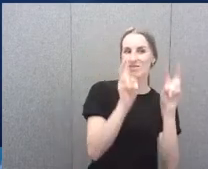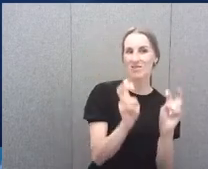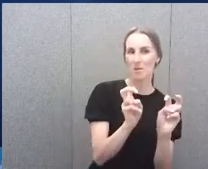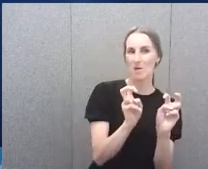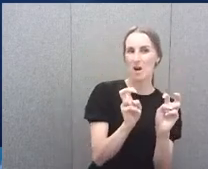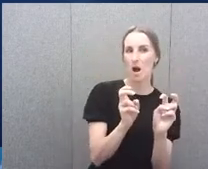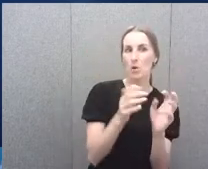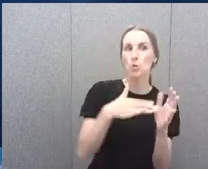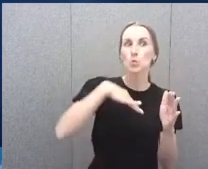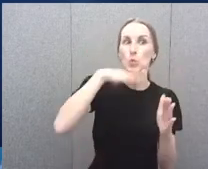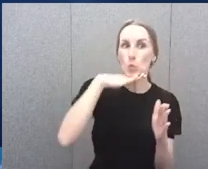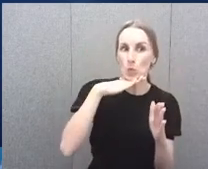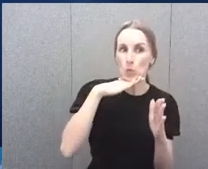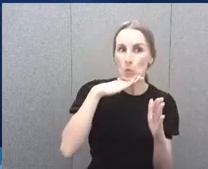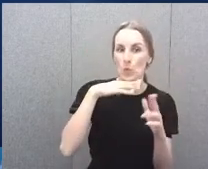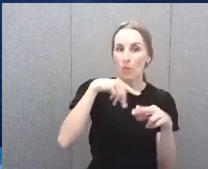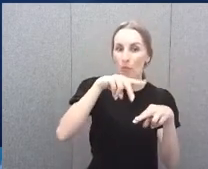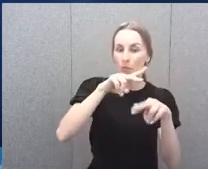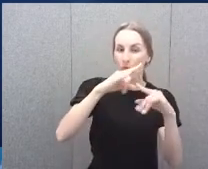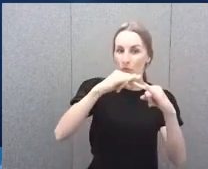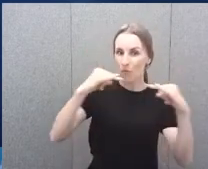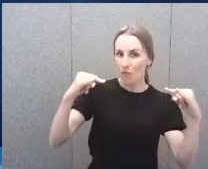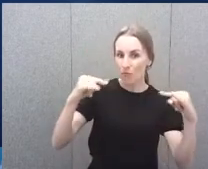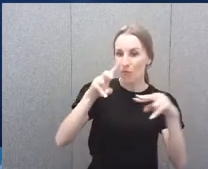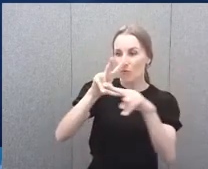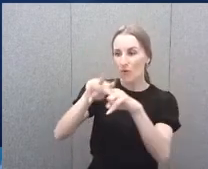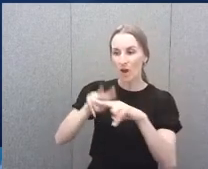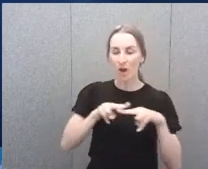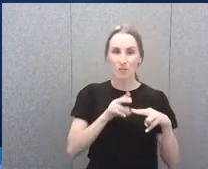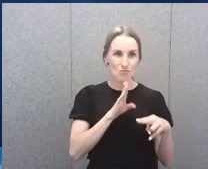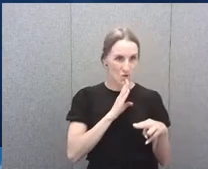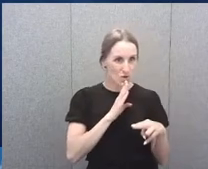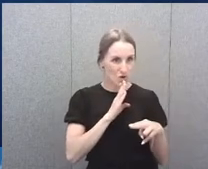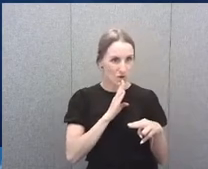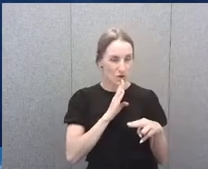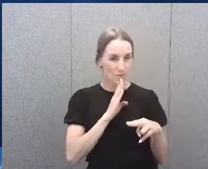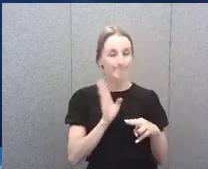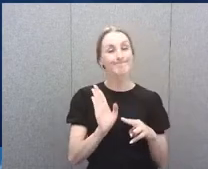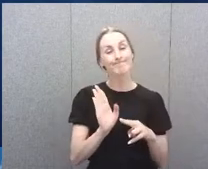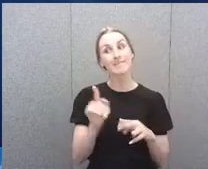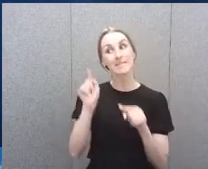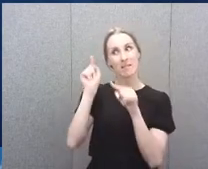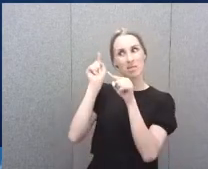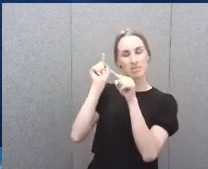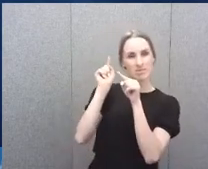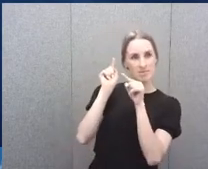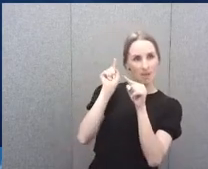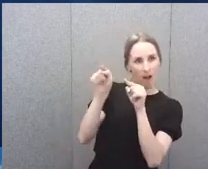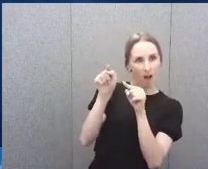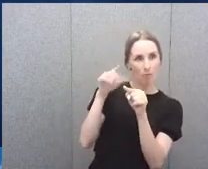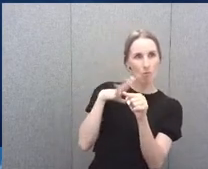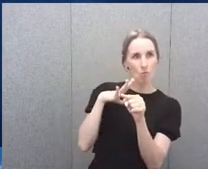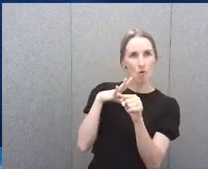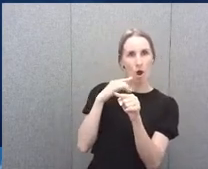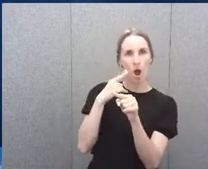тема нашей дискуссии – достаточно ли места за столом для женщин? Так вот, там у меня такая была